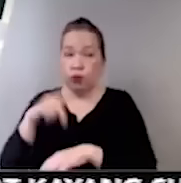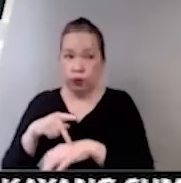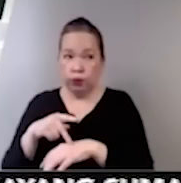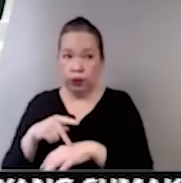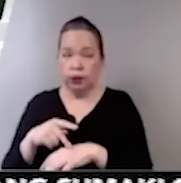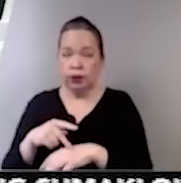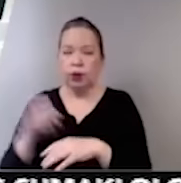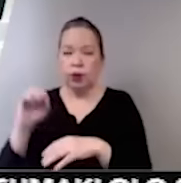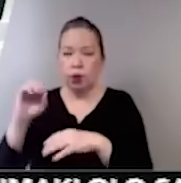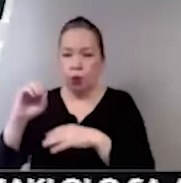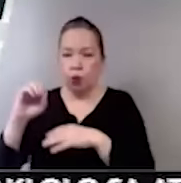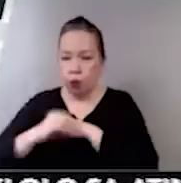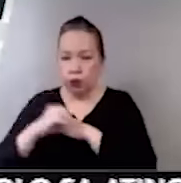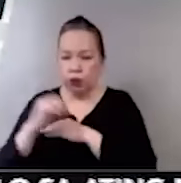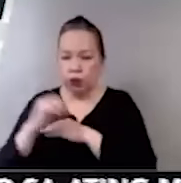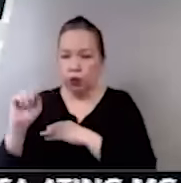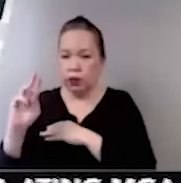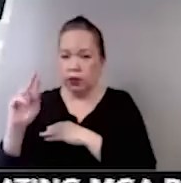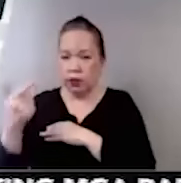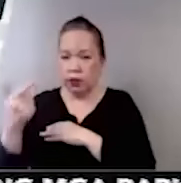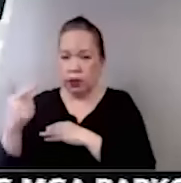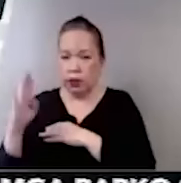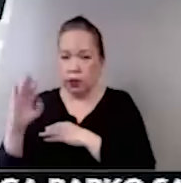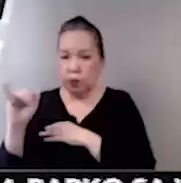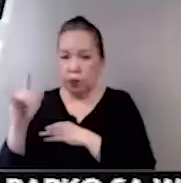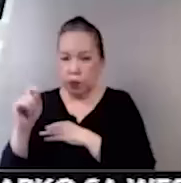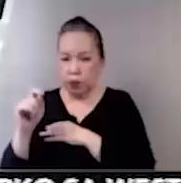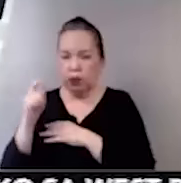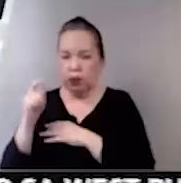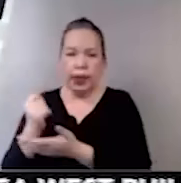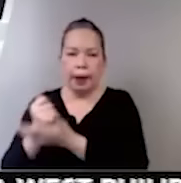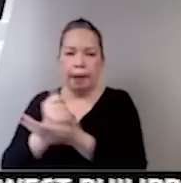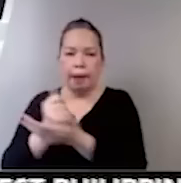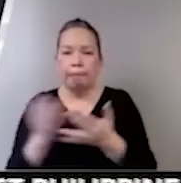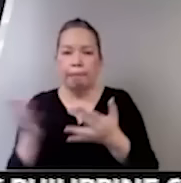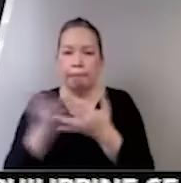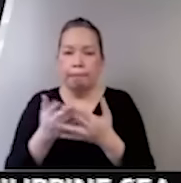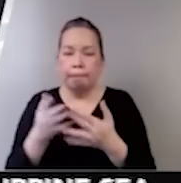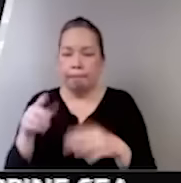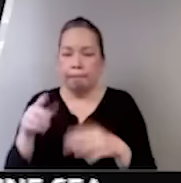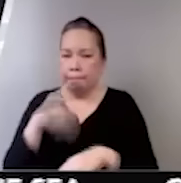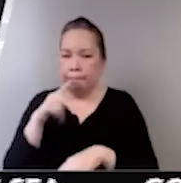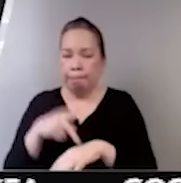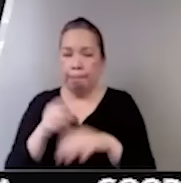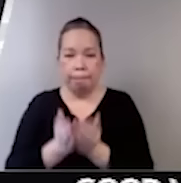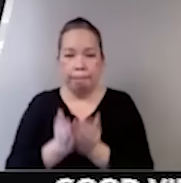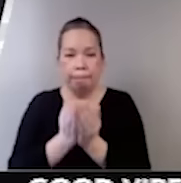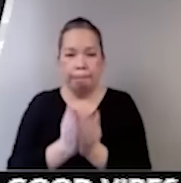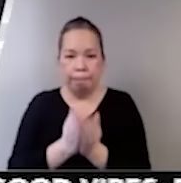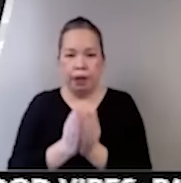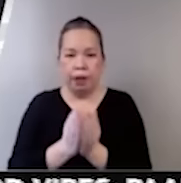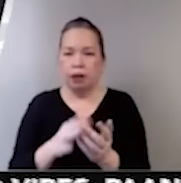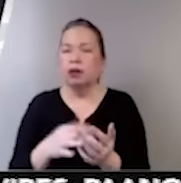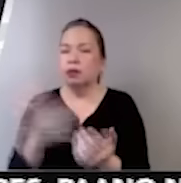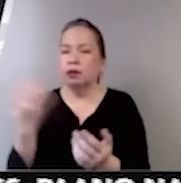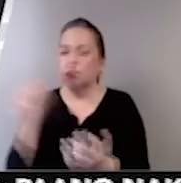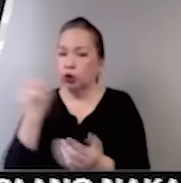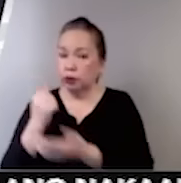sa ating mga barko. This can perform immediate response in case of a maritime accident or